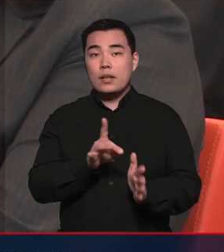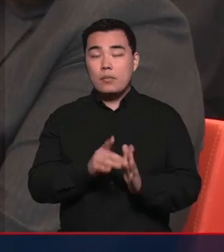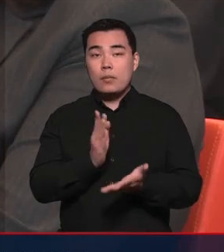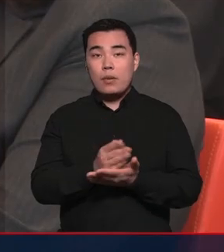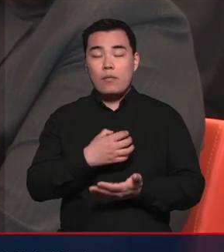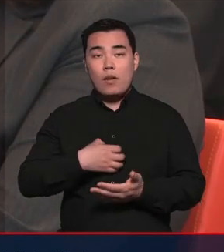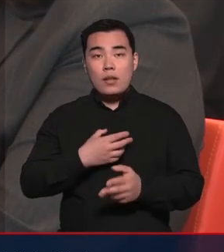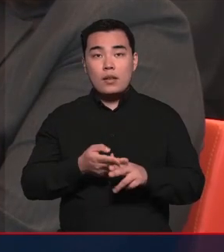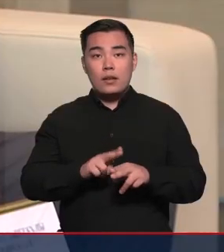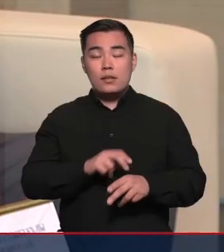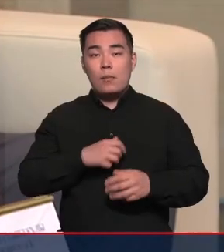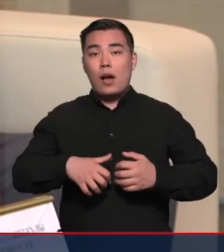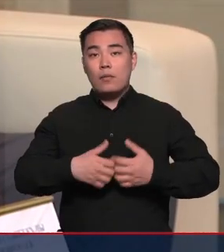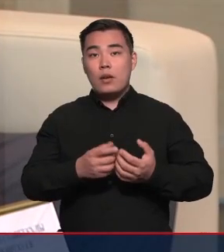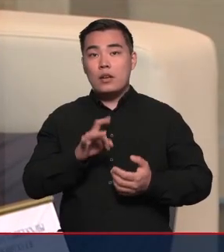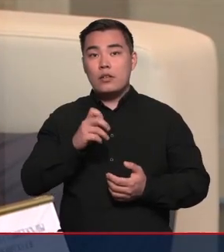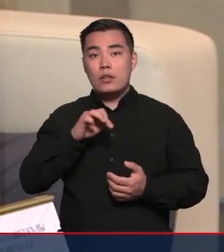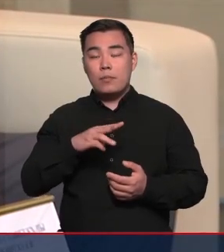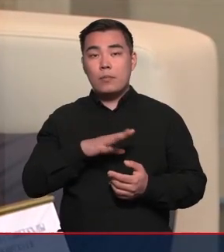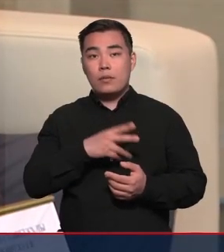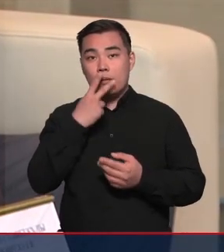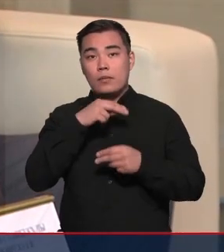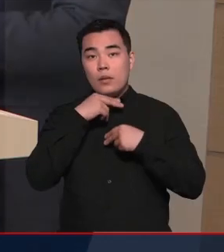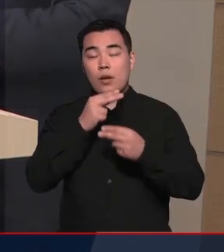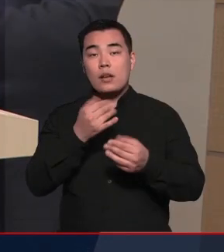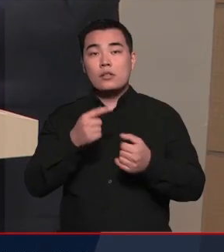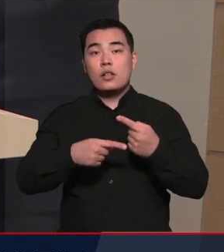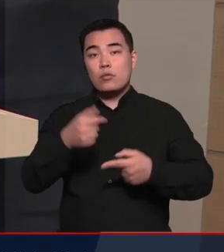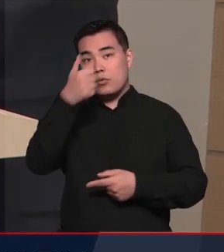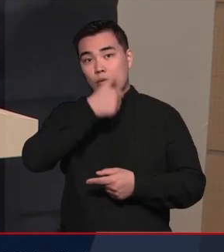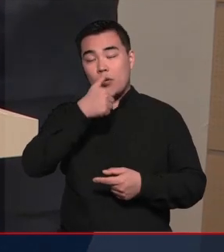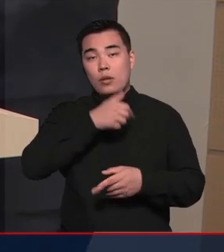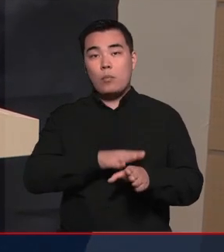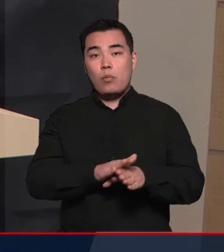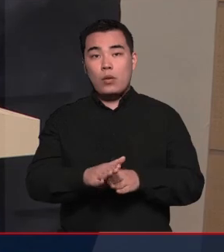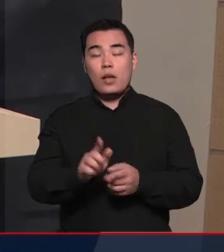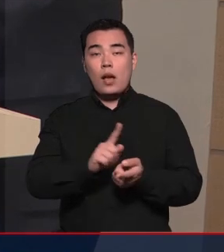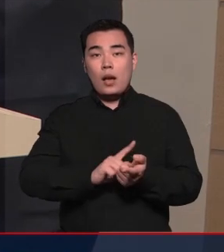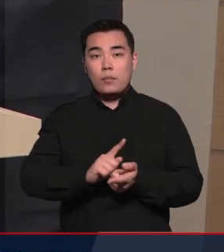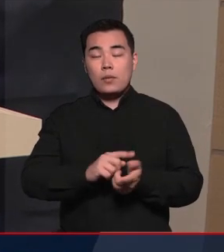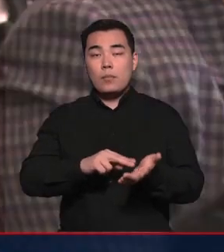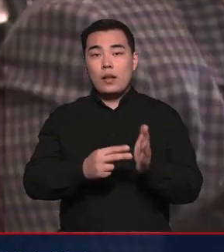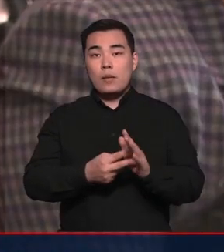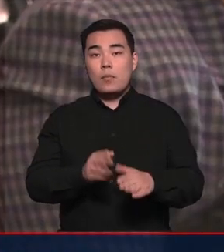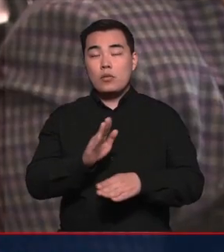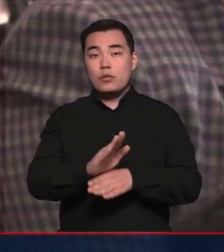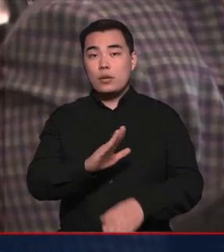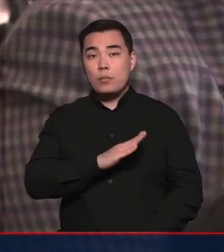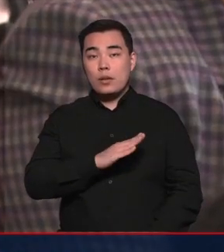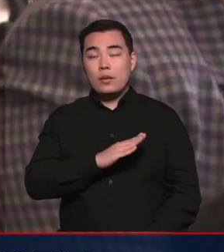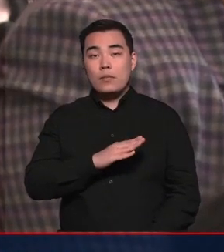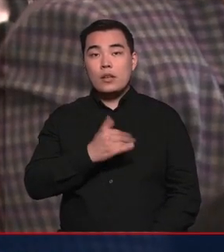Бұл бастапқыда пилоттық режимде іске қосылған болатын. Енді келер жылдан бастап толықтай жүйеге енгізу тапсырылды.